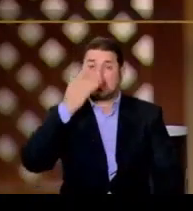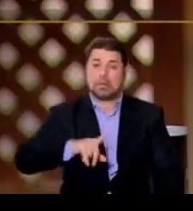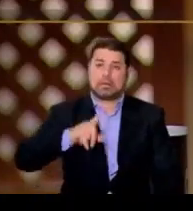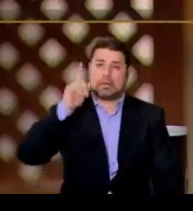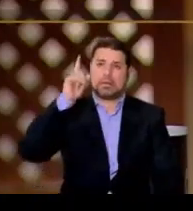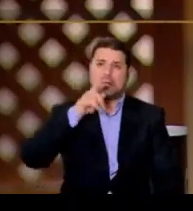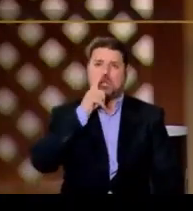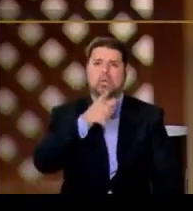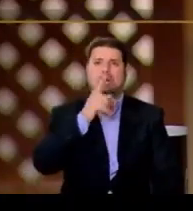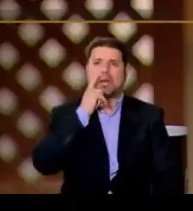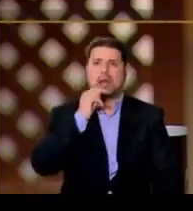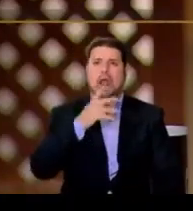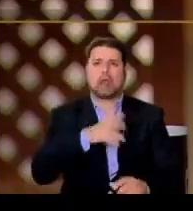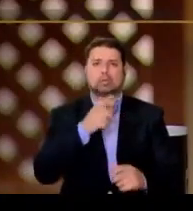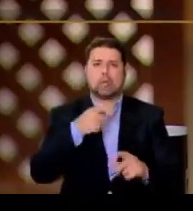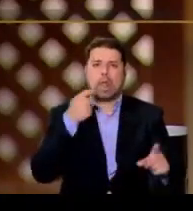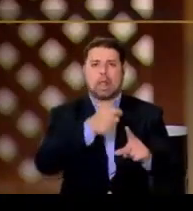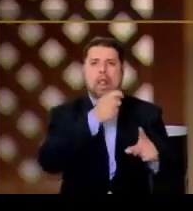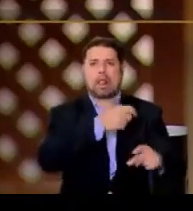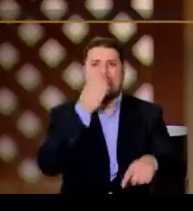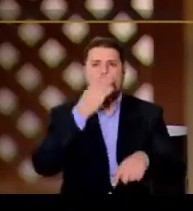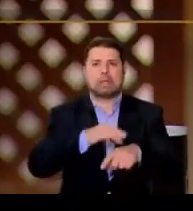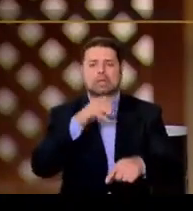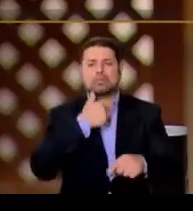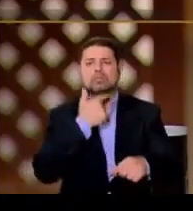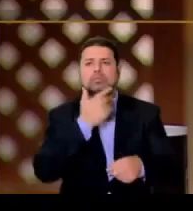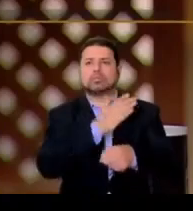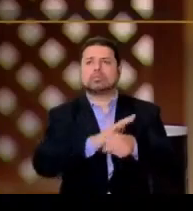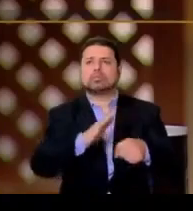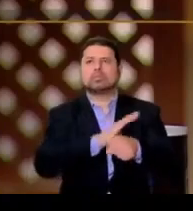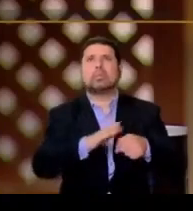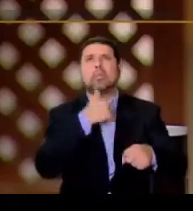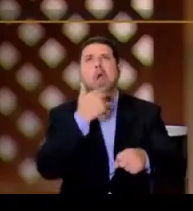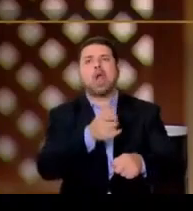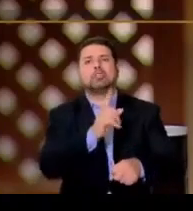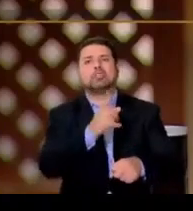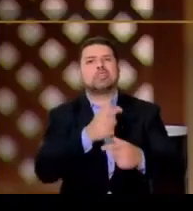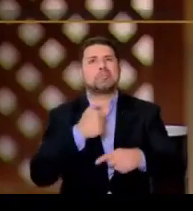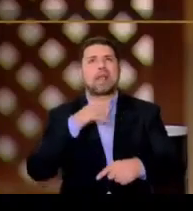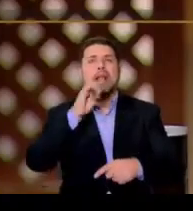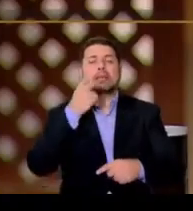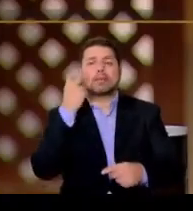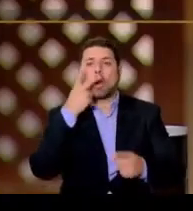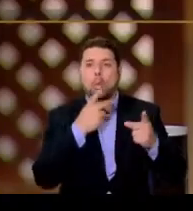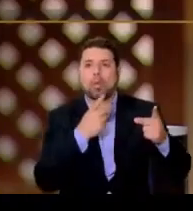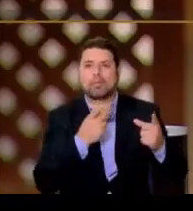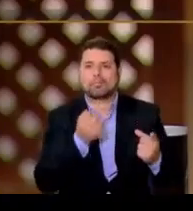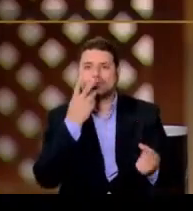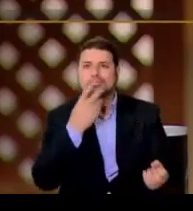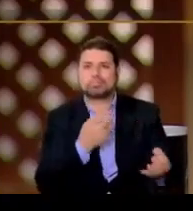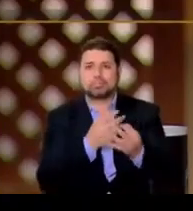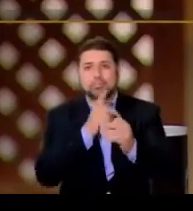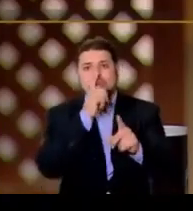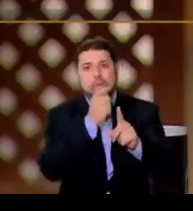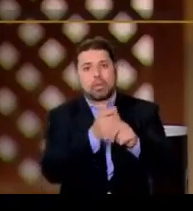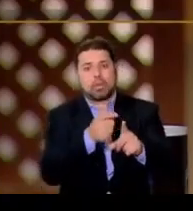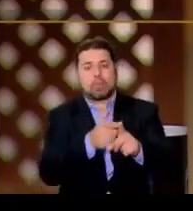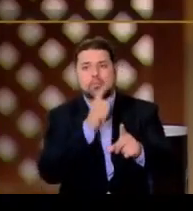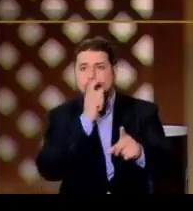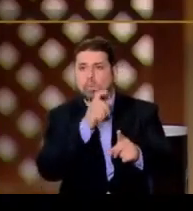الله انك انت راجل عاوز تقتل الناس وتذبح رقابهم وتسف وتسفك دمائهم وده ظلم